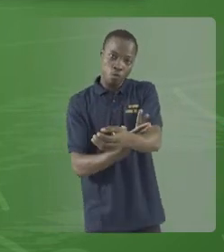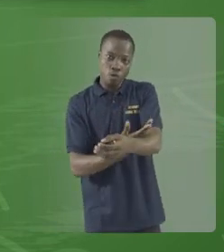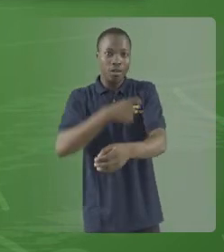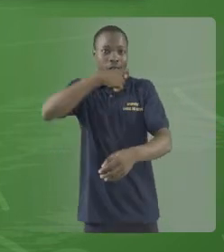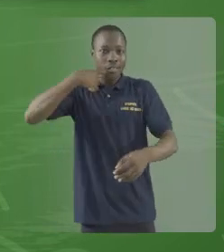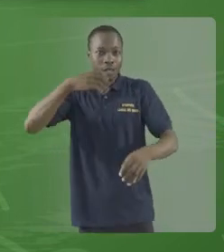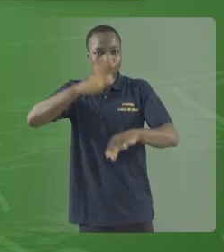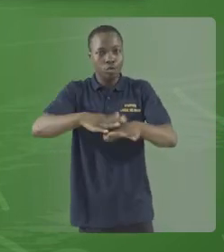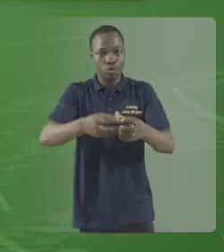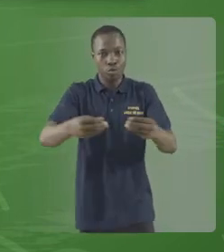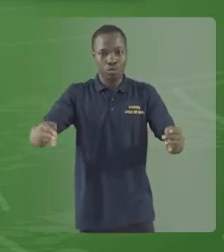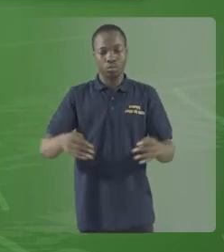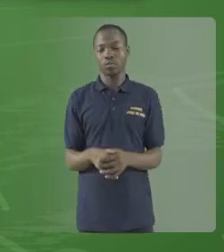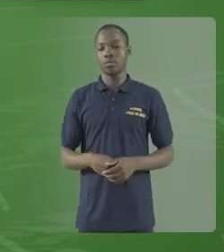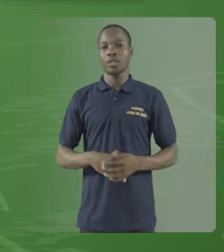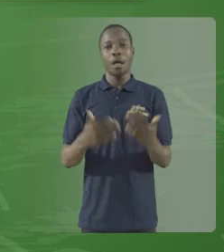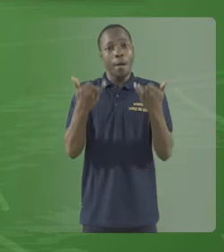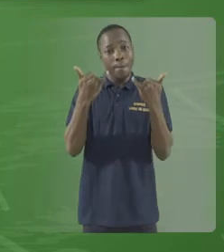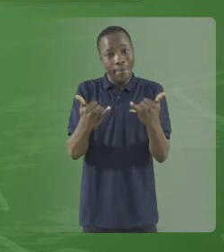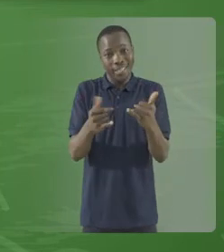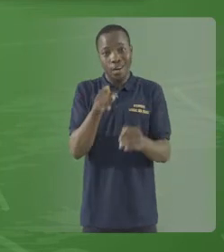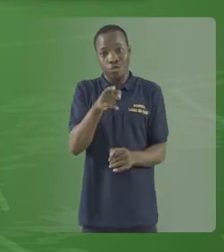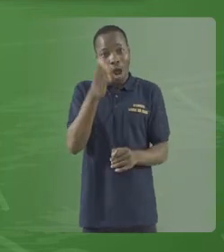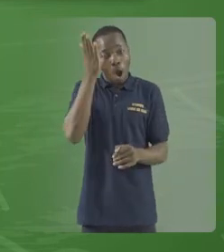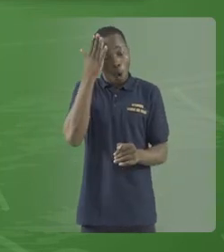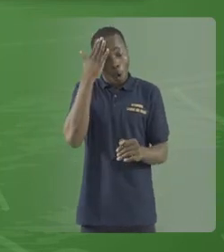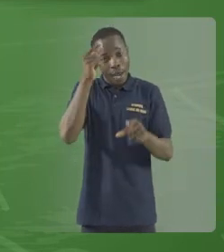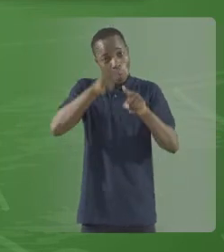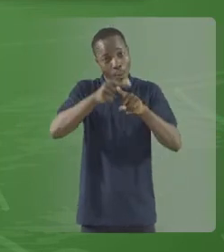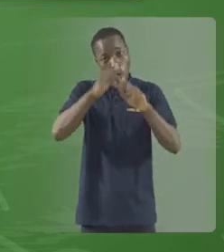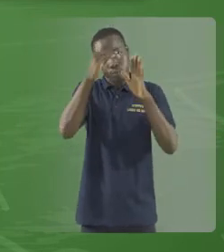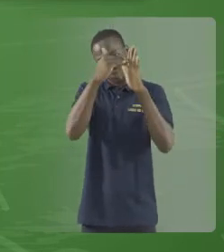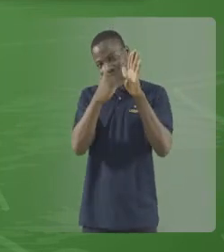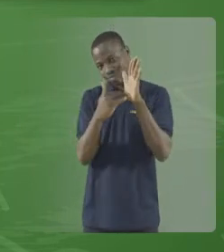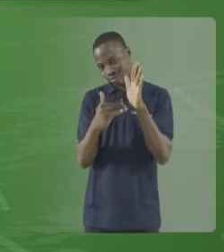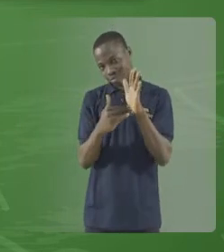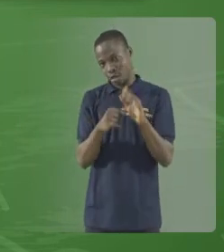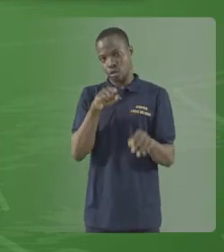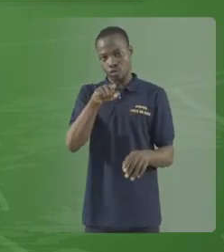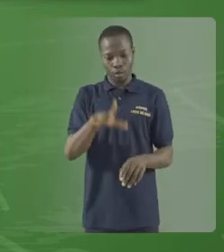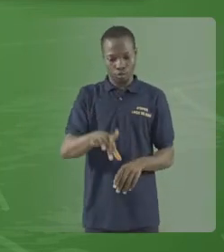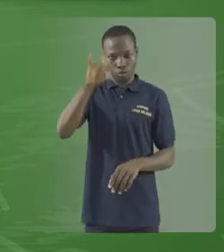suivante: relève les moyens de protection.